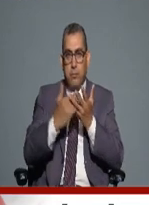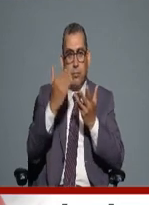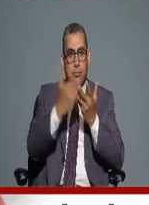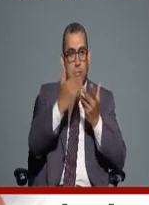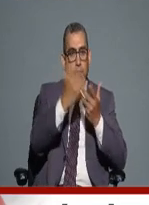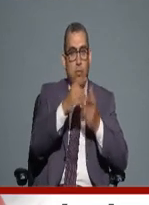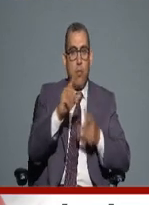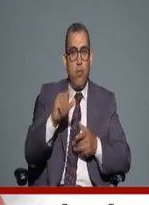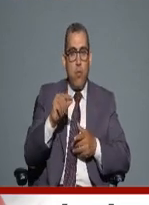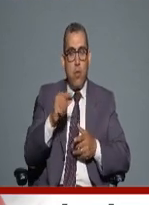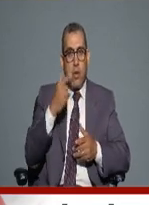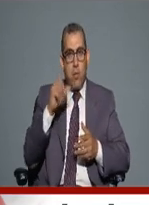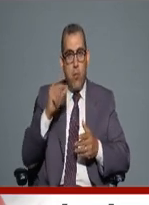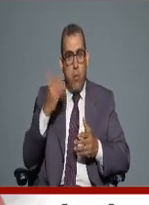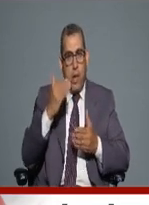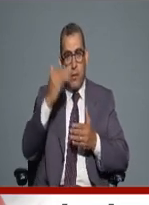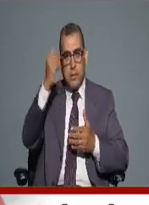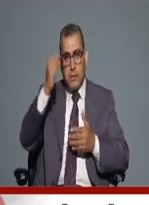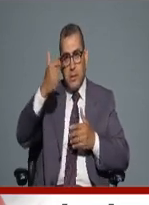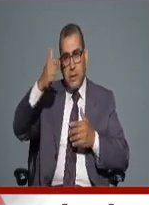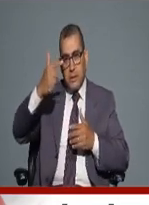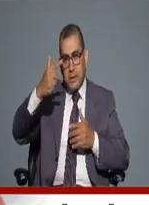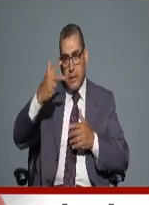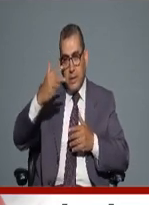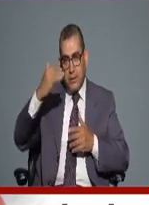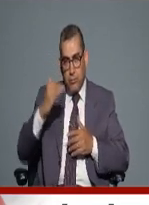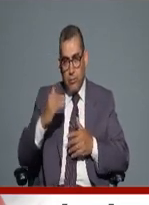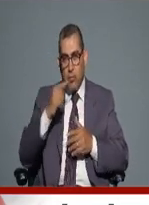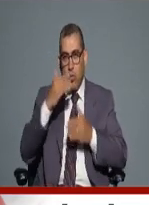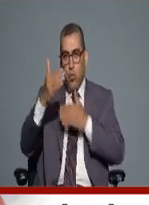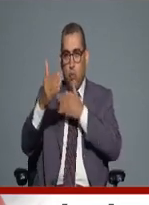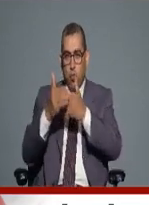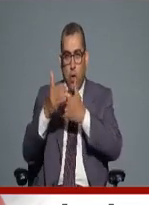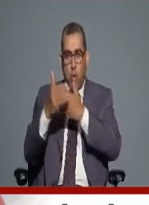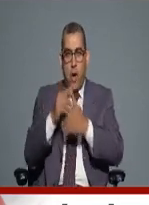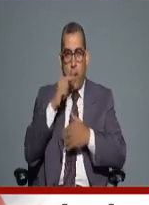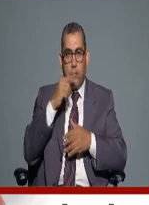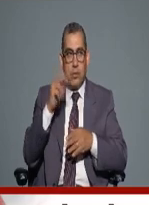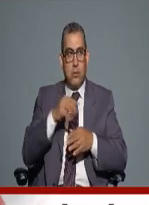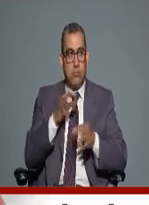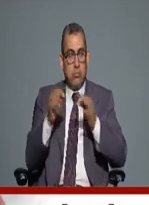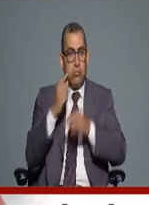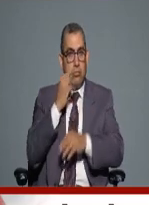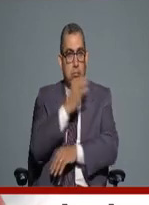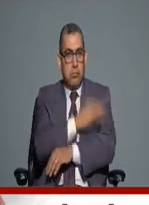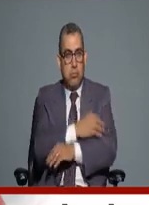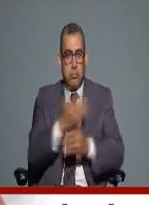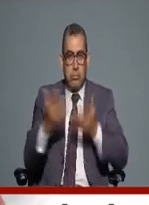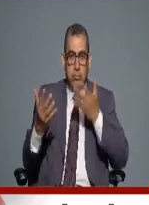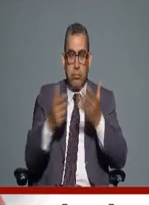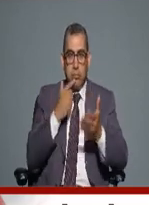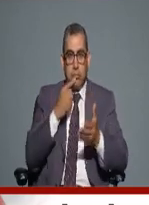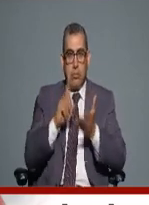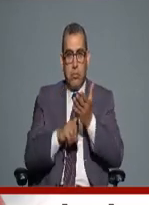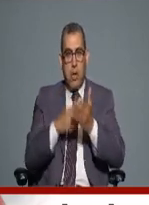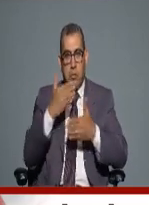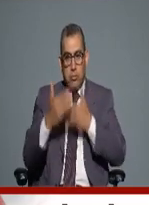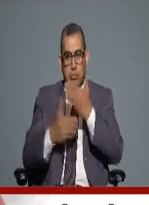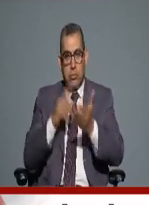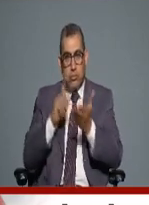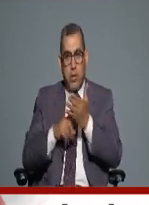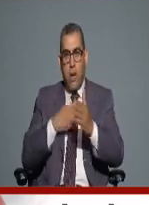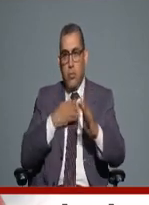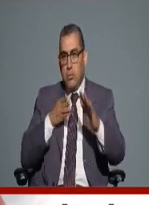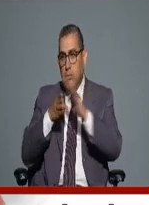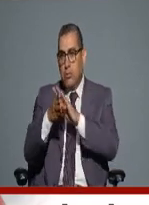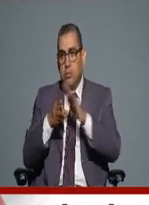الممتازة والجيد جدا والمقبول والخطير والخطير جدا، وحاولنا نحدد بالتحديد هنتدخل في